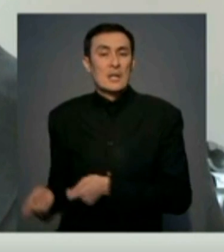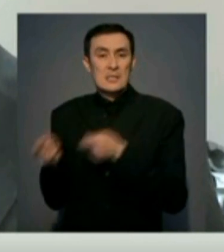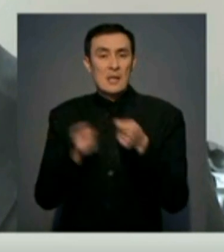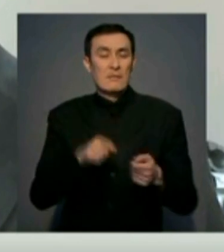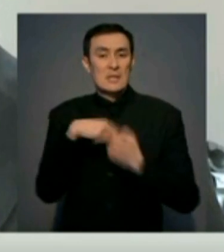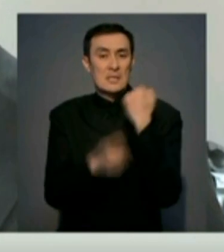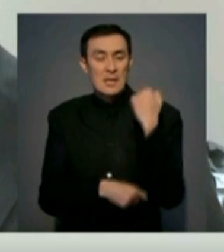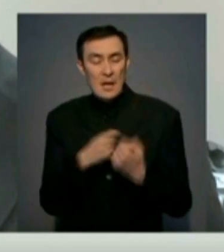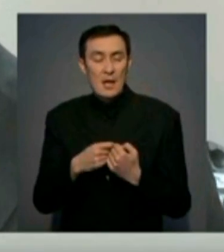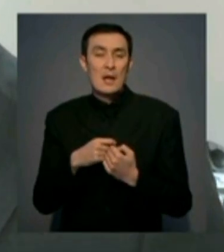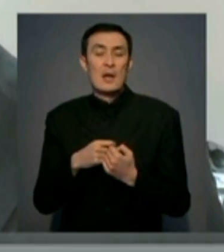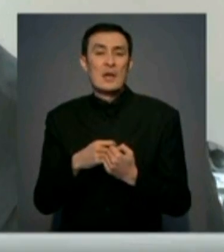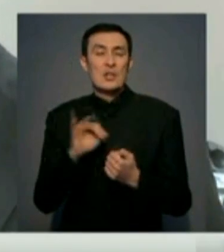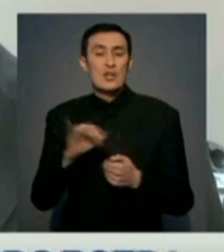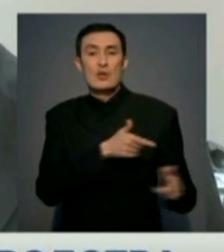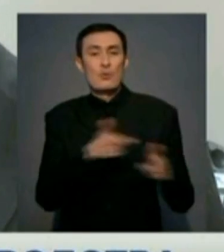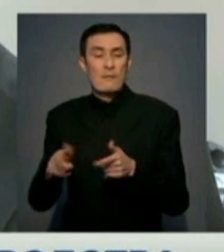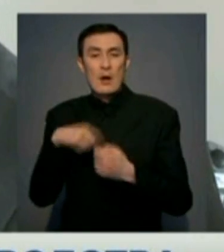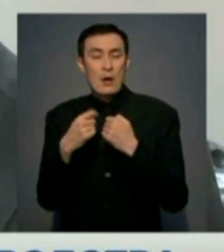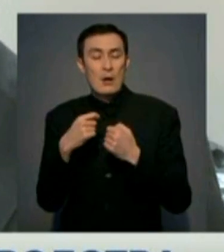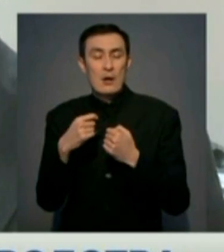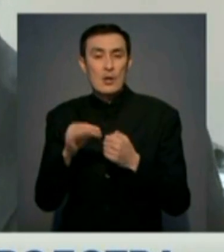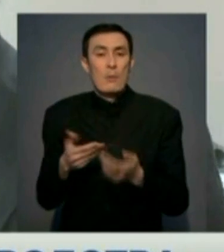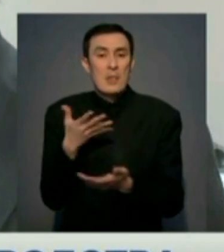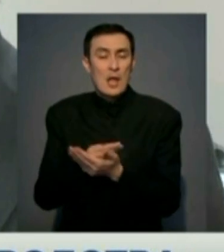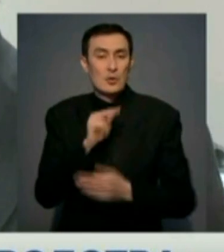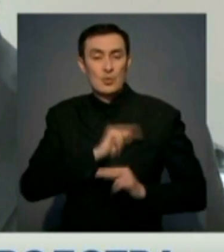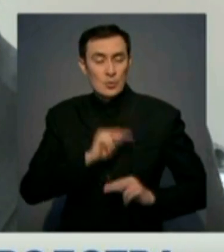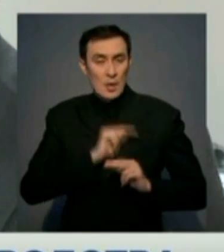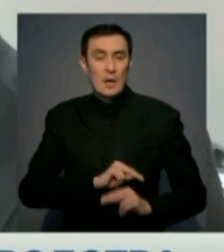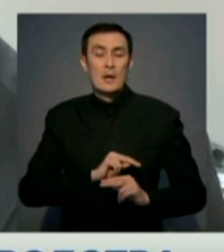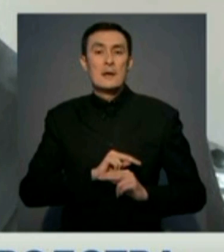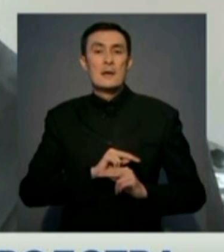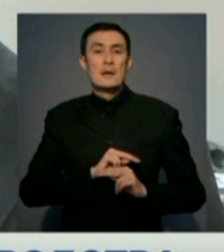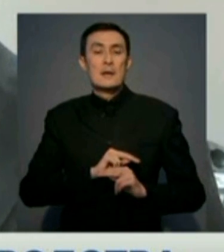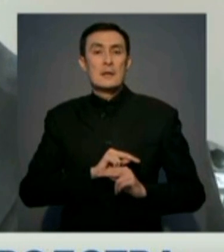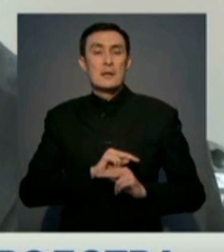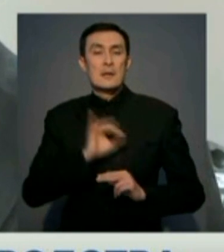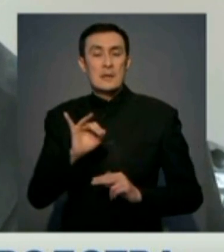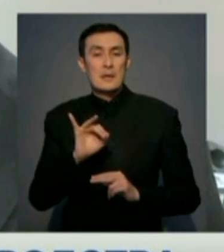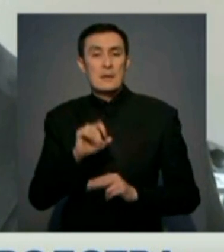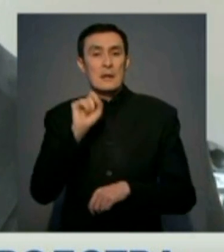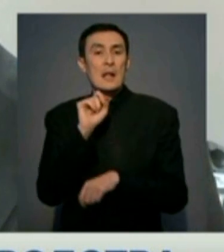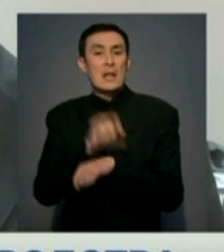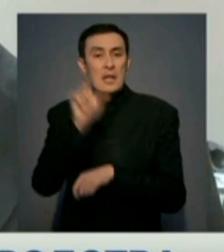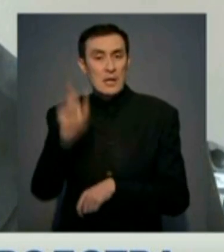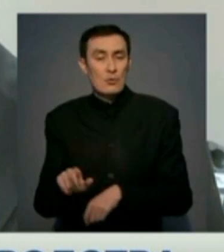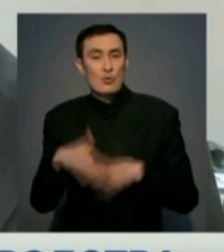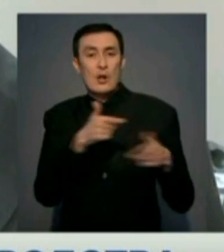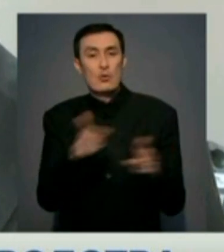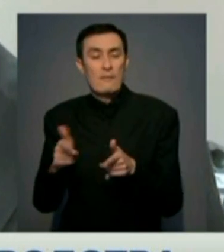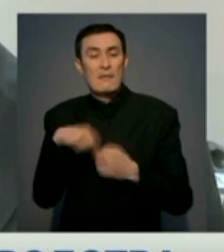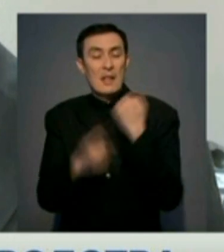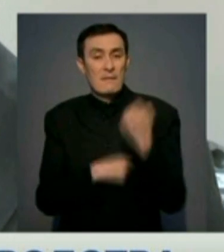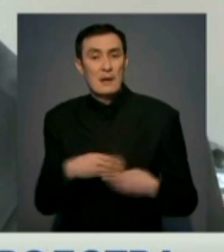сырья, выхода готовой продукции, оплаты труда и представления клиента готовой продукции. То есть, и кроме